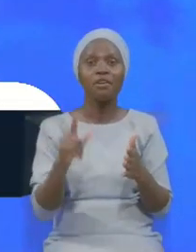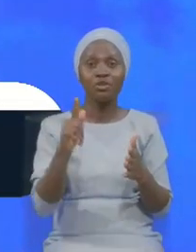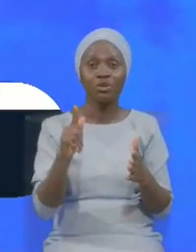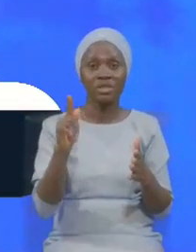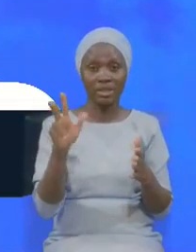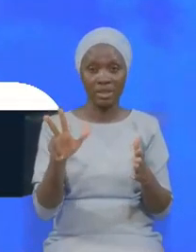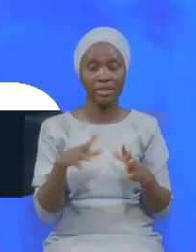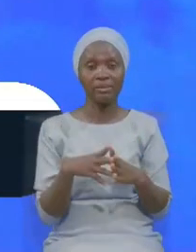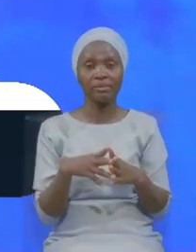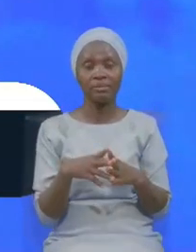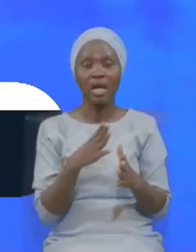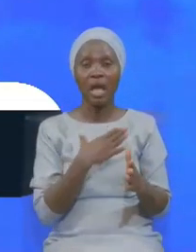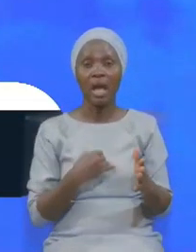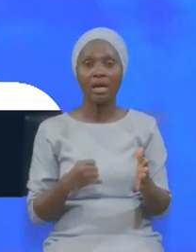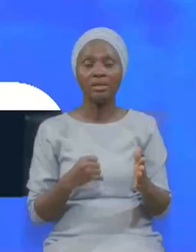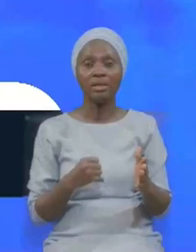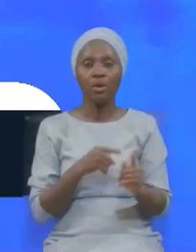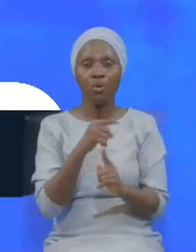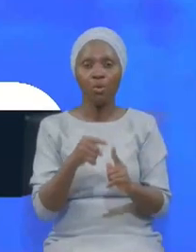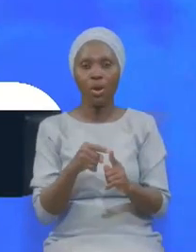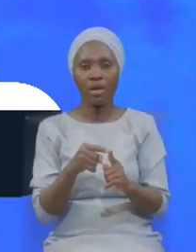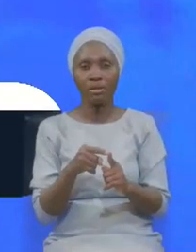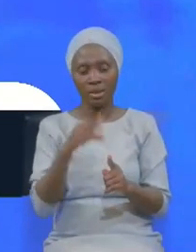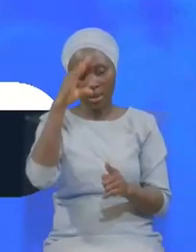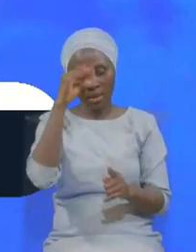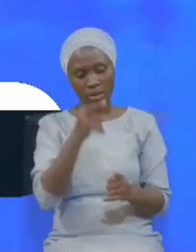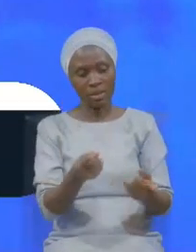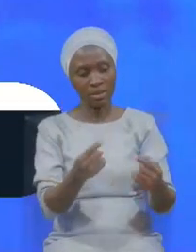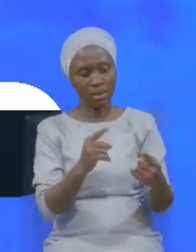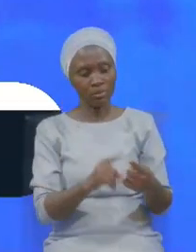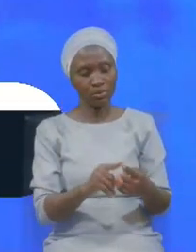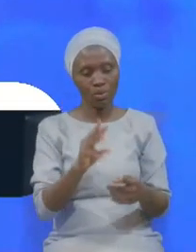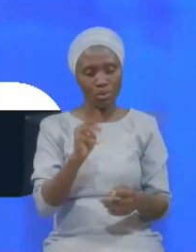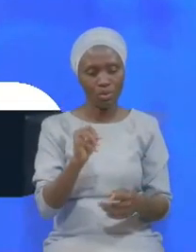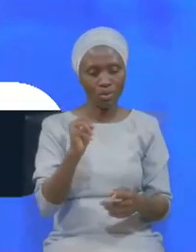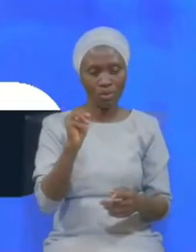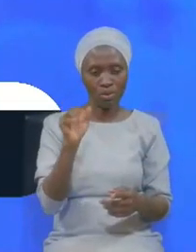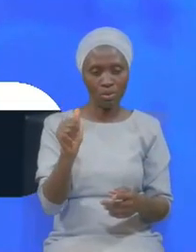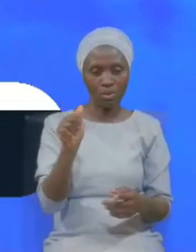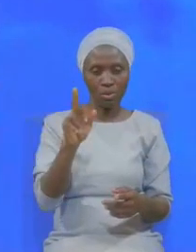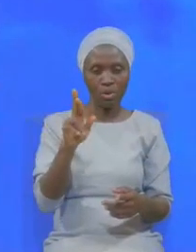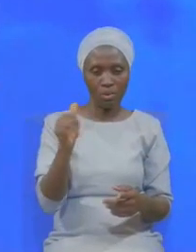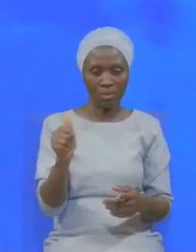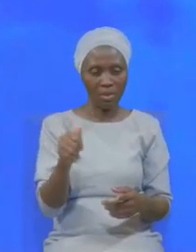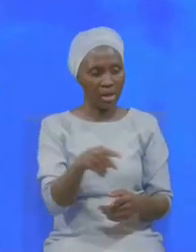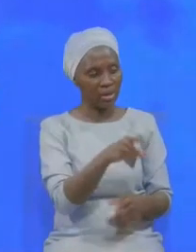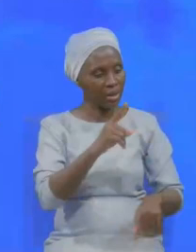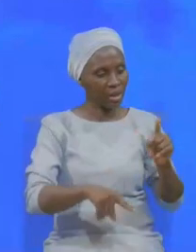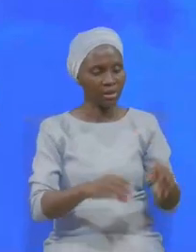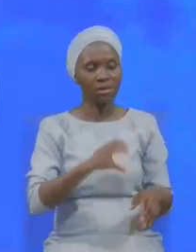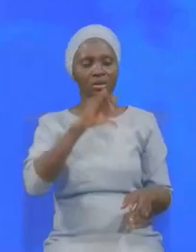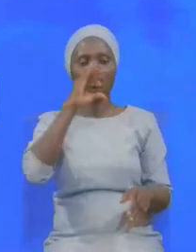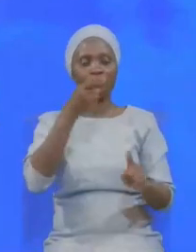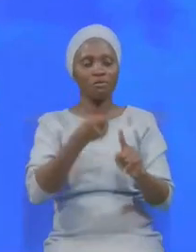23, ils arrivaient à Mara, mais ils ne purent pas boire l'eau de Mara parce